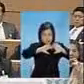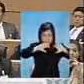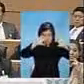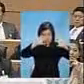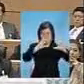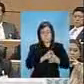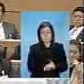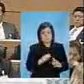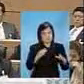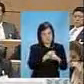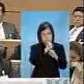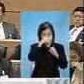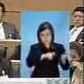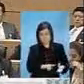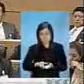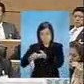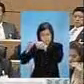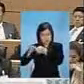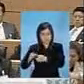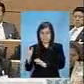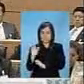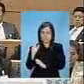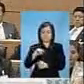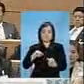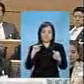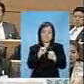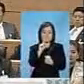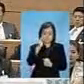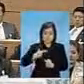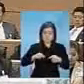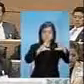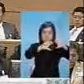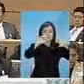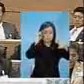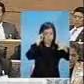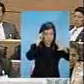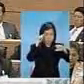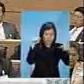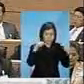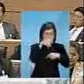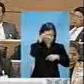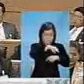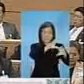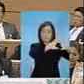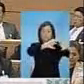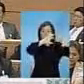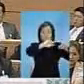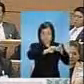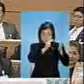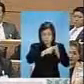ไม่ได้แน่นอนครับอัยการนี่เป็นองค์กรของรัฐ เรียกกันเป็นภาษากฎหมายว่าทนาย